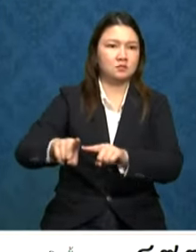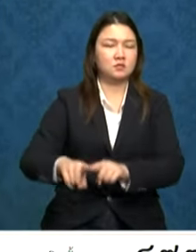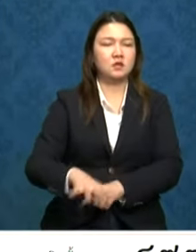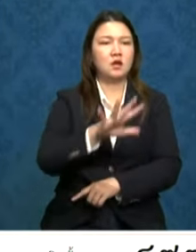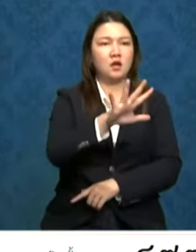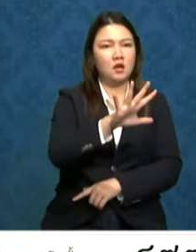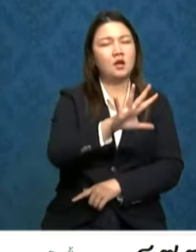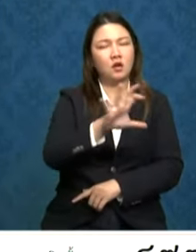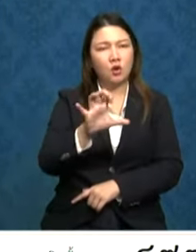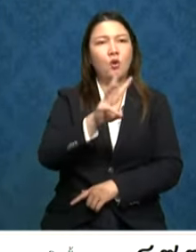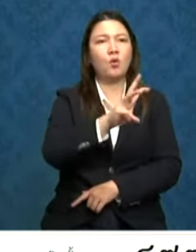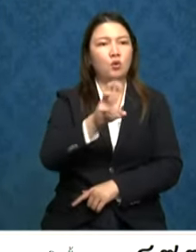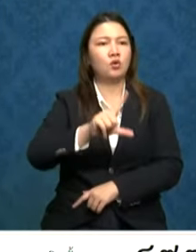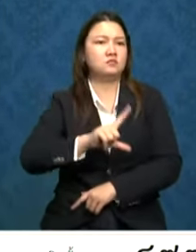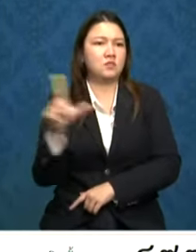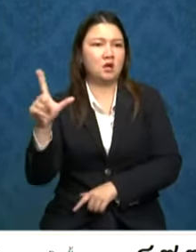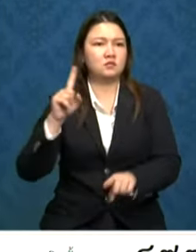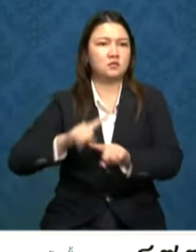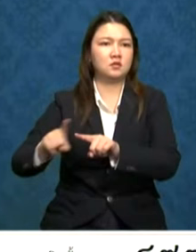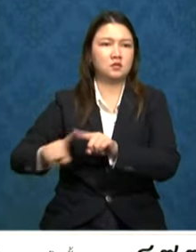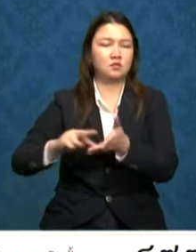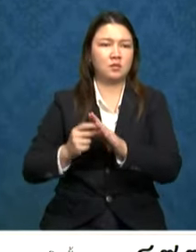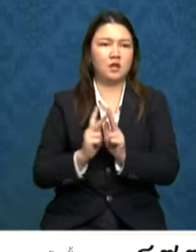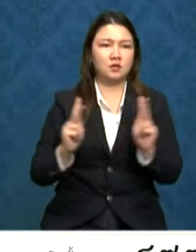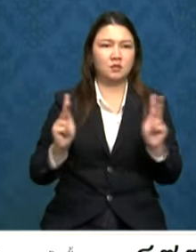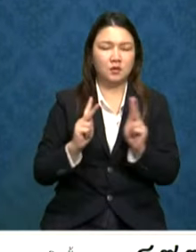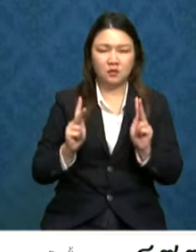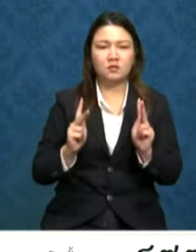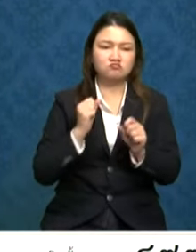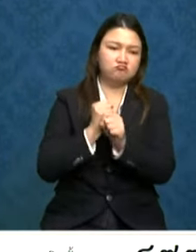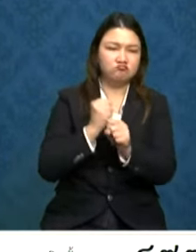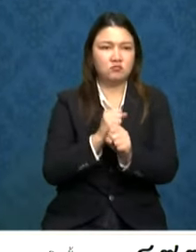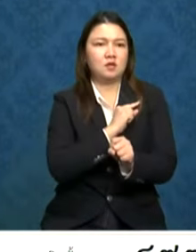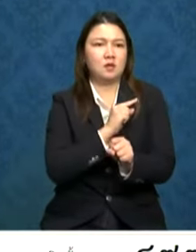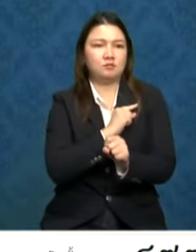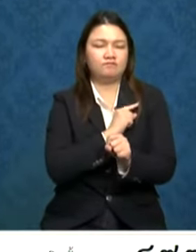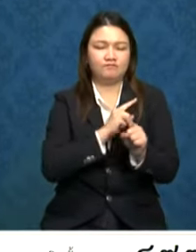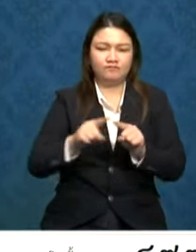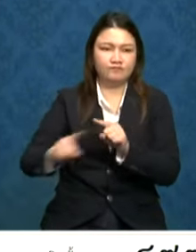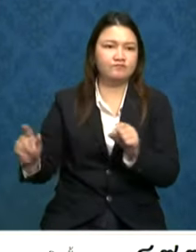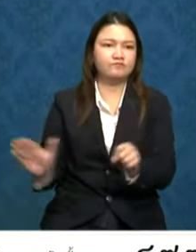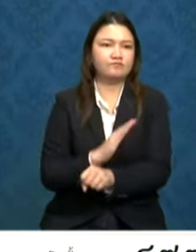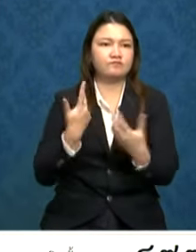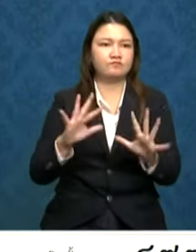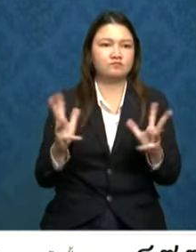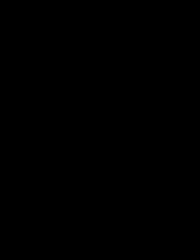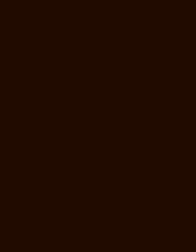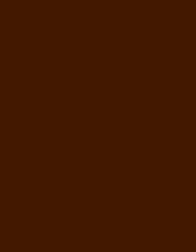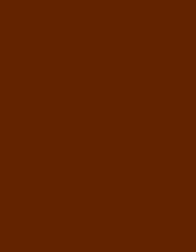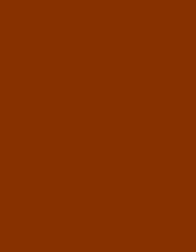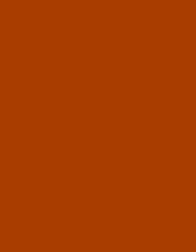ล้านนะครับเป็นครั้งแรกนะครับที่กรรมาธิการทำหน้าที่นะครับอย่างสมบูรณ์แบบนะครับกราบขอบพระคุณท่านประธาน